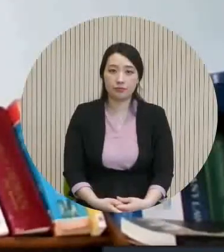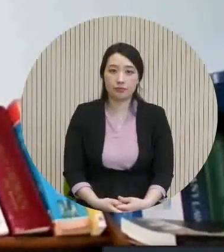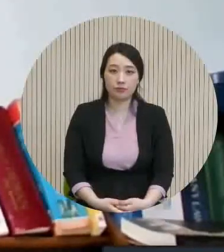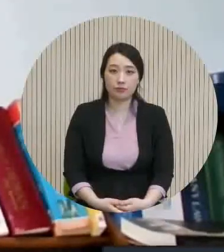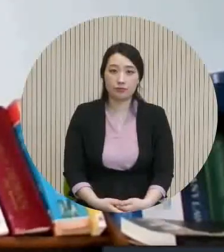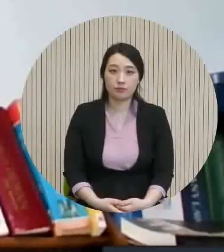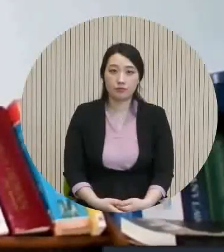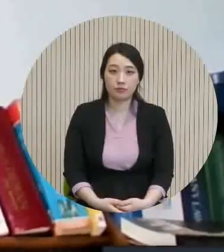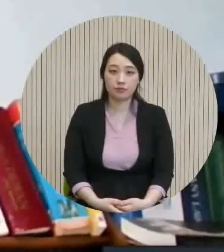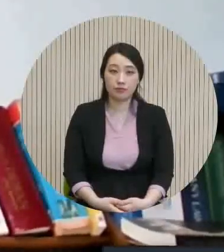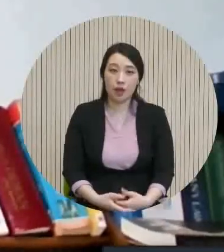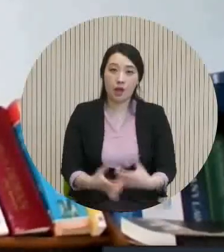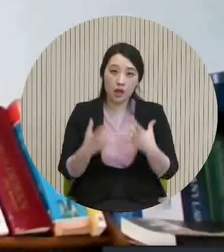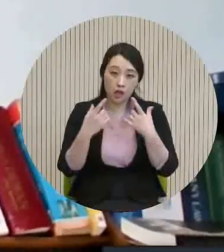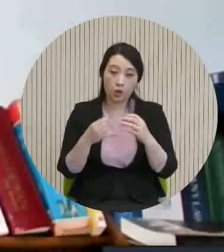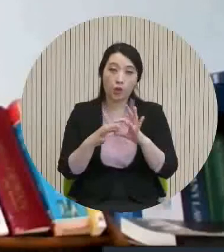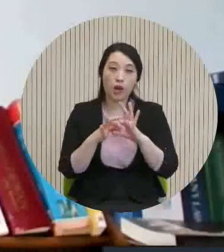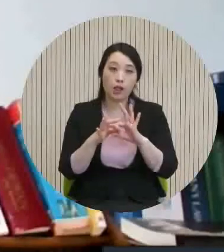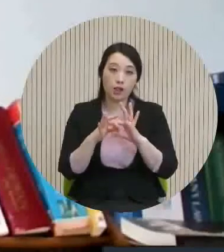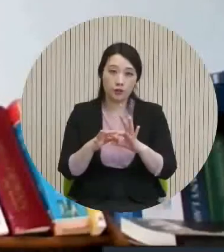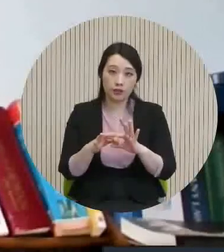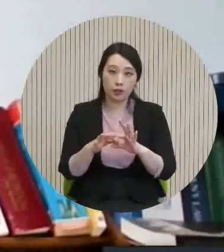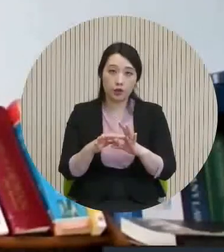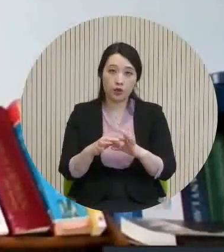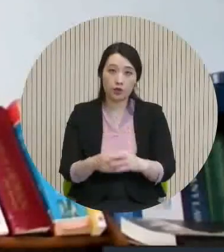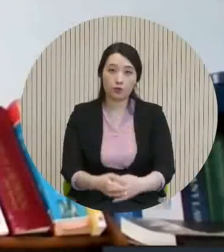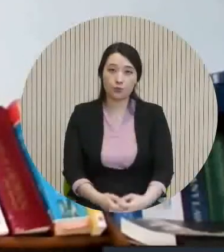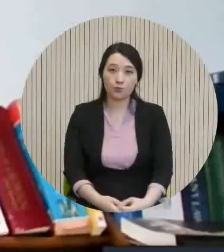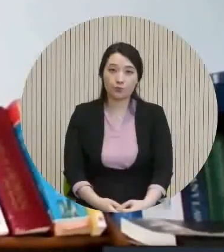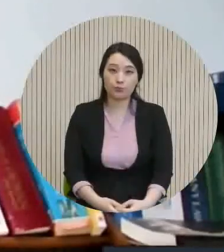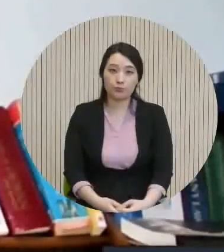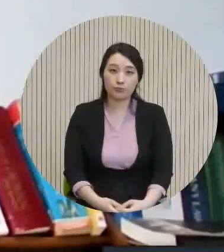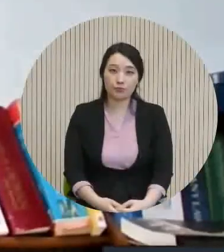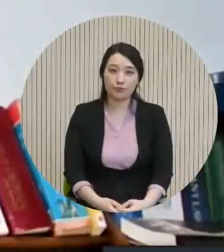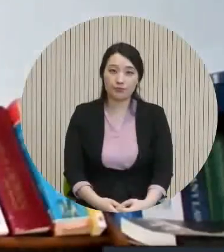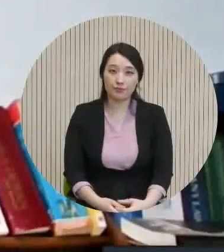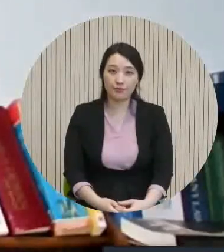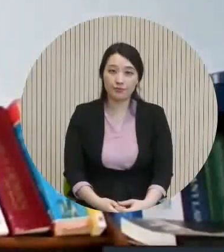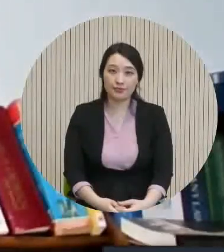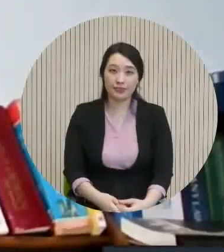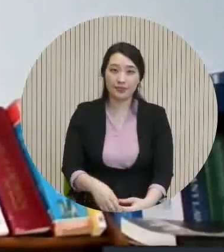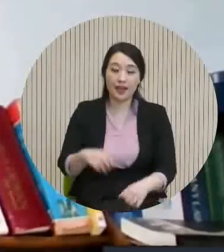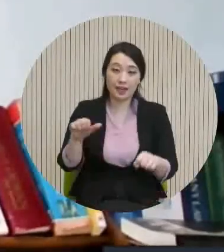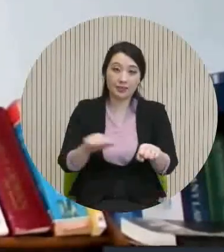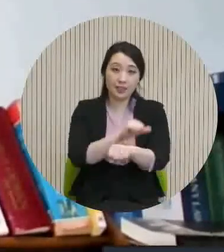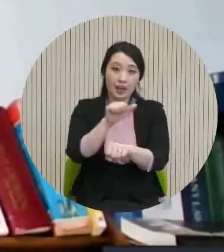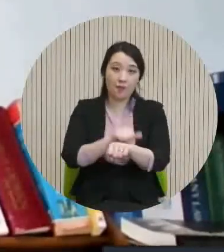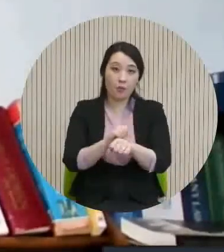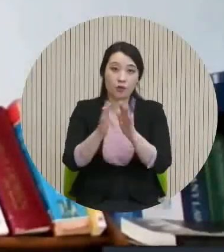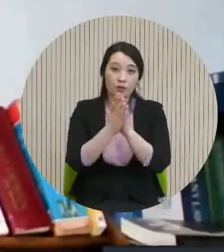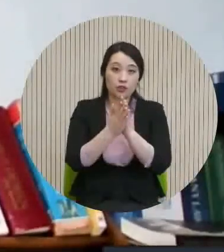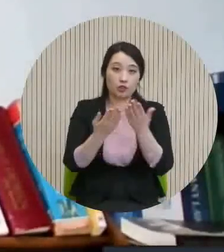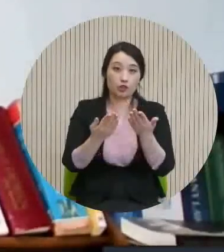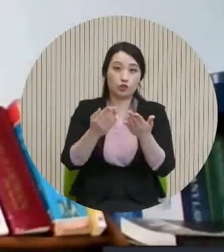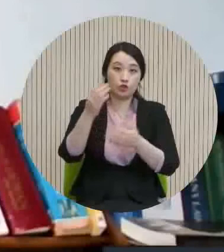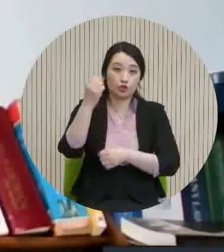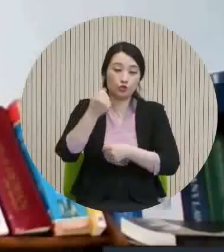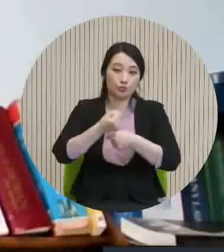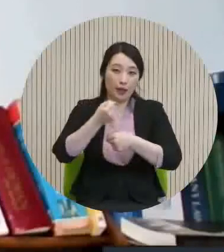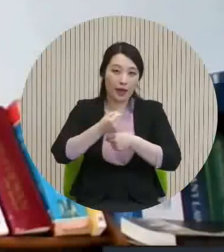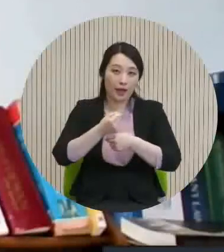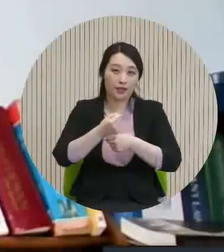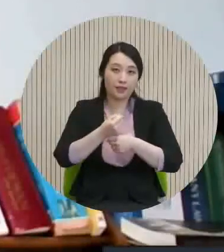we work very closely with the Singapore Book Publishers Association. 싱가포르의 출판 산업